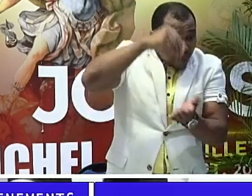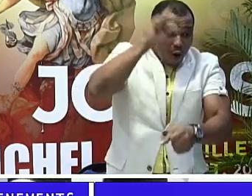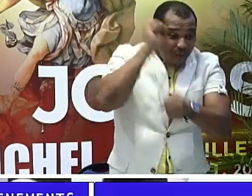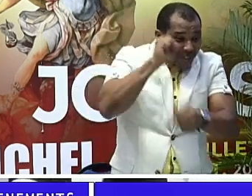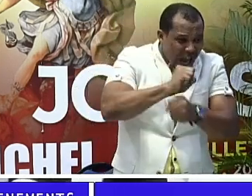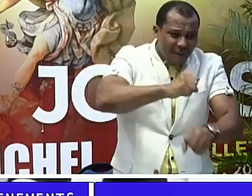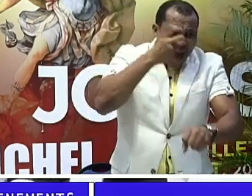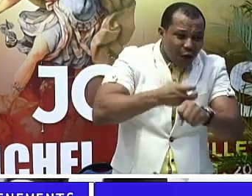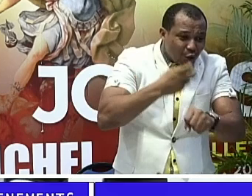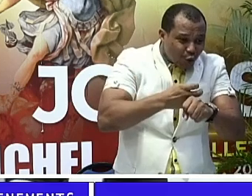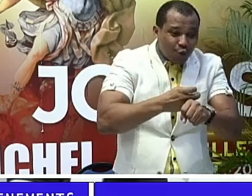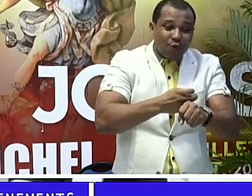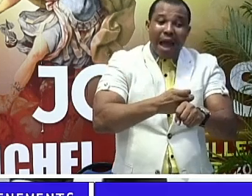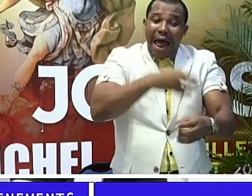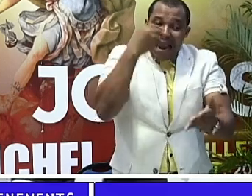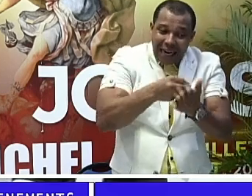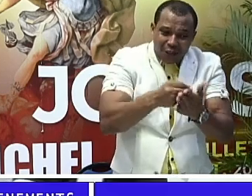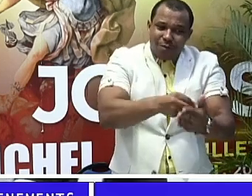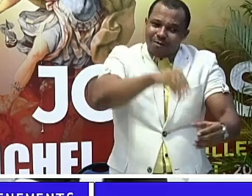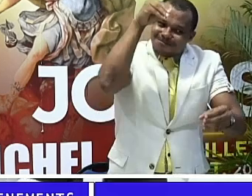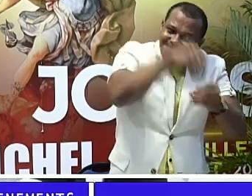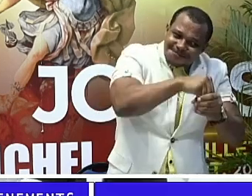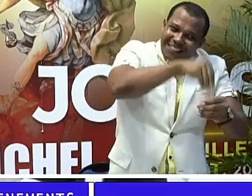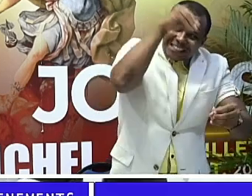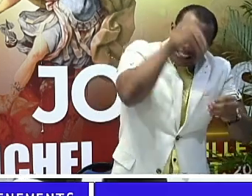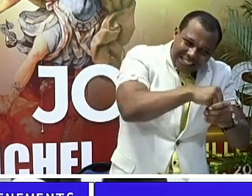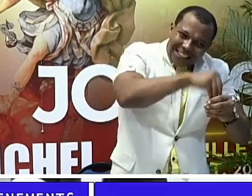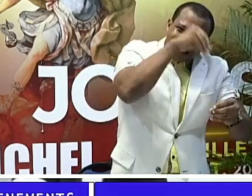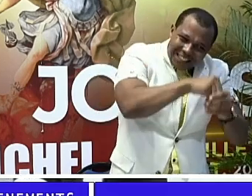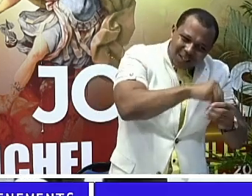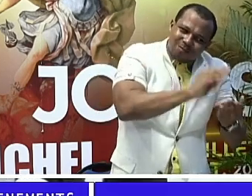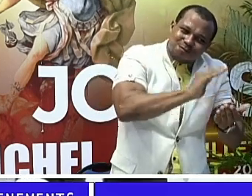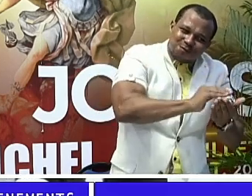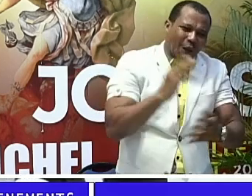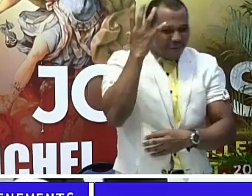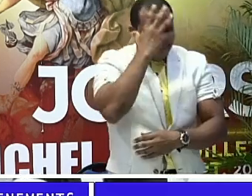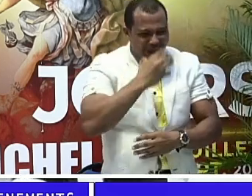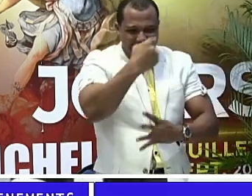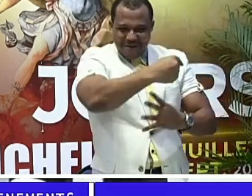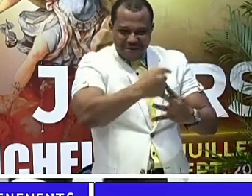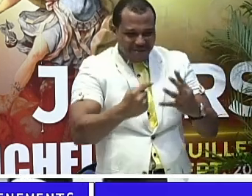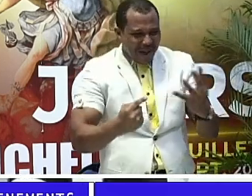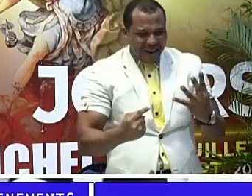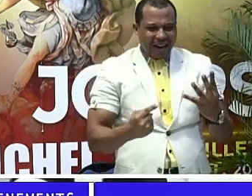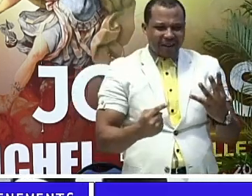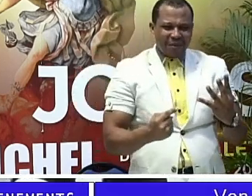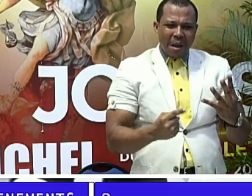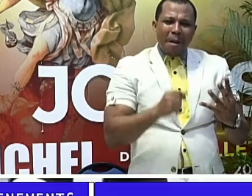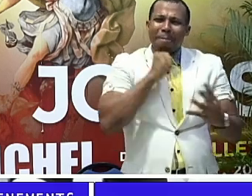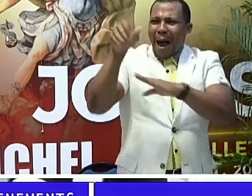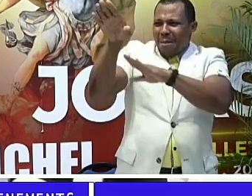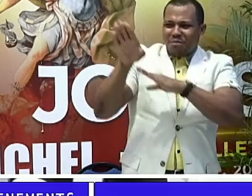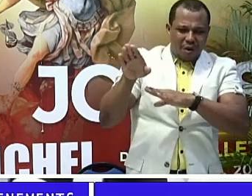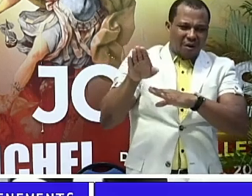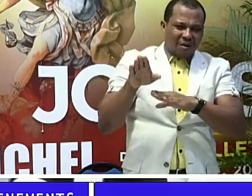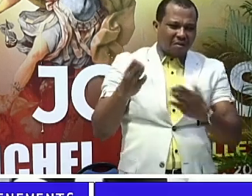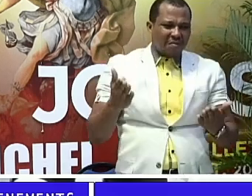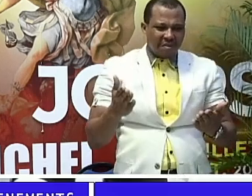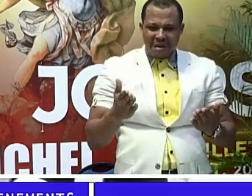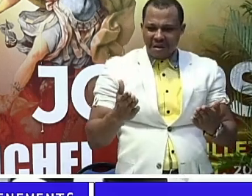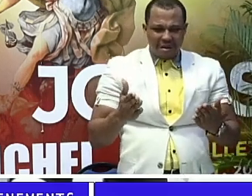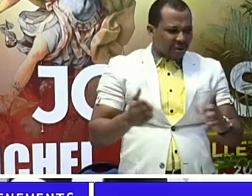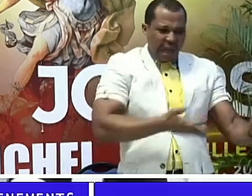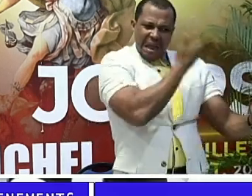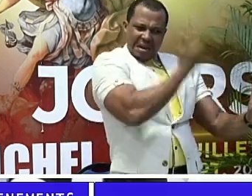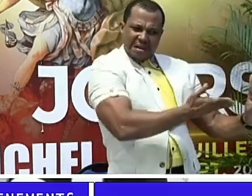là, jusqu'à ce que vous fassiez société à respecter ou. C'est ça qui belle. Ou pas de prendre pression dans son monde possédé. Yon moun